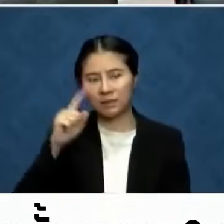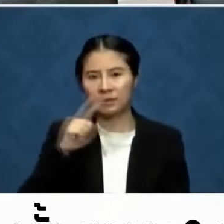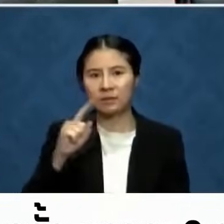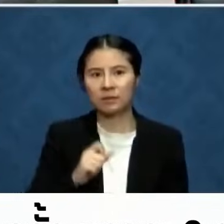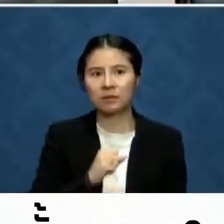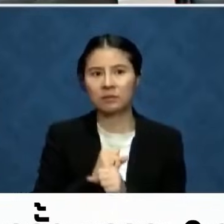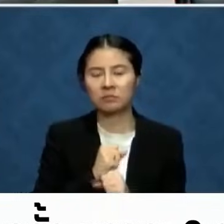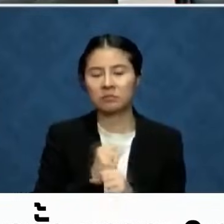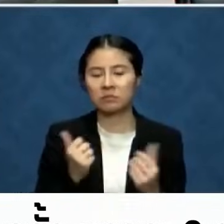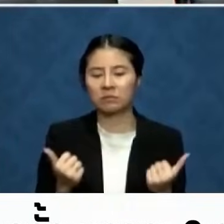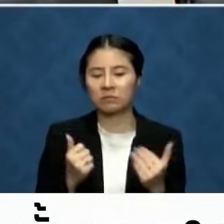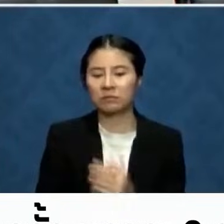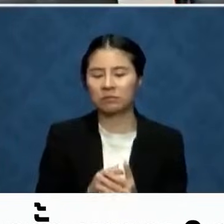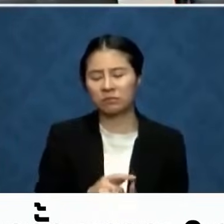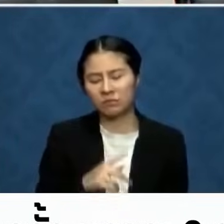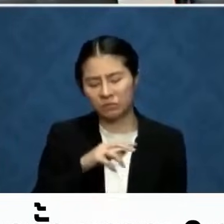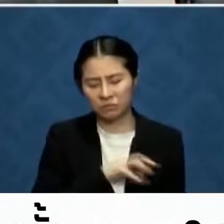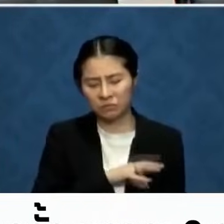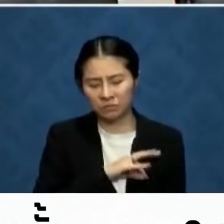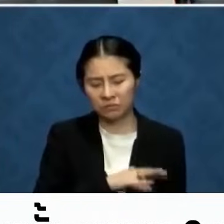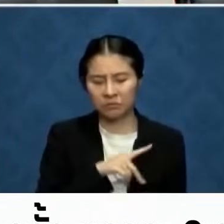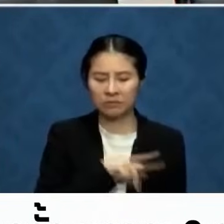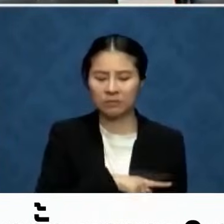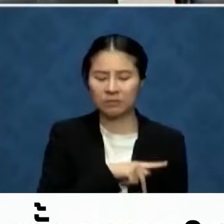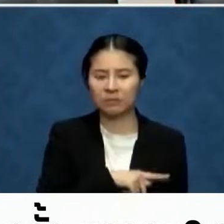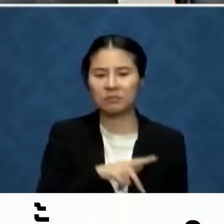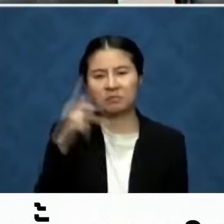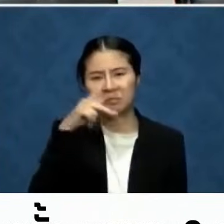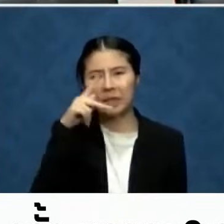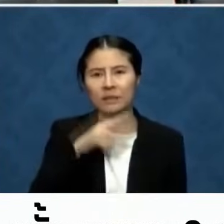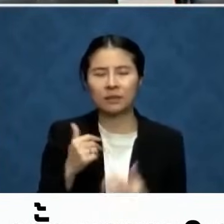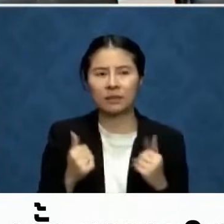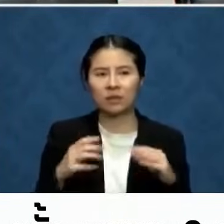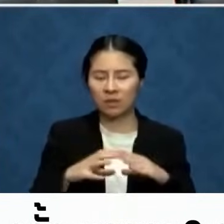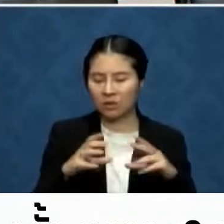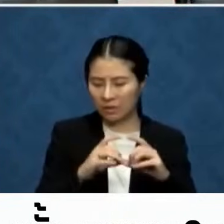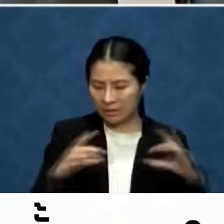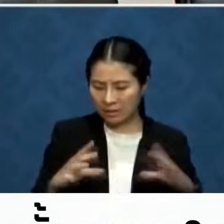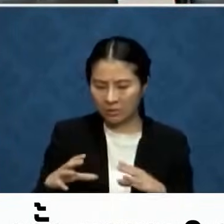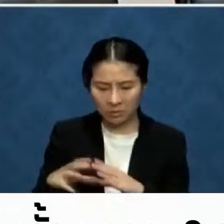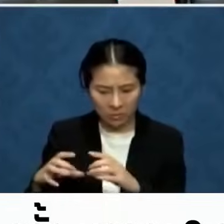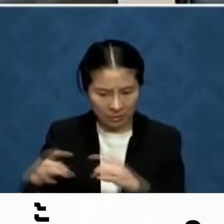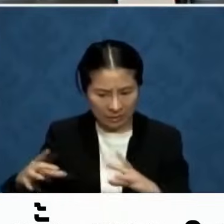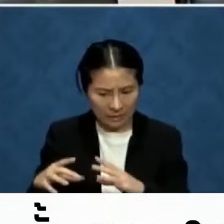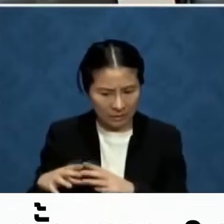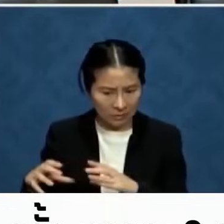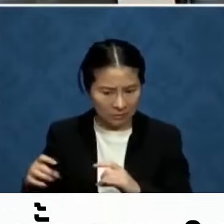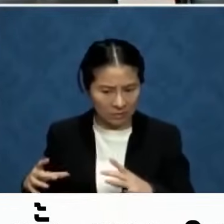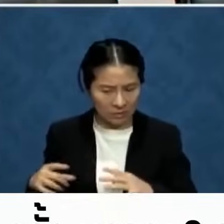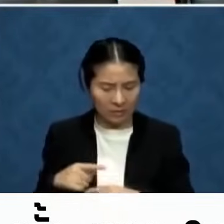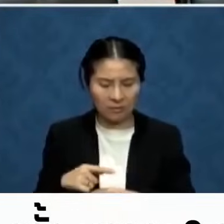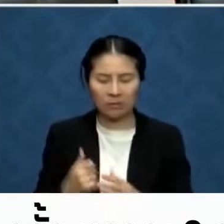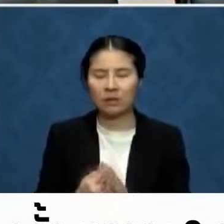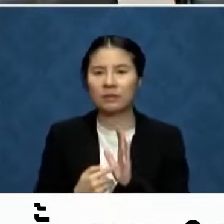อ่ะตั้งข้อสังเกตเอาไว้แล้วก็บอกได้ว่าการทำสภาล่มอาจจะเป็นเรื่องสะใจของคนบางคนบางพรรคที่ทำให้สภาล่ม